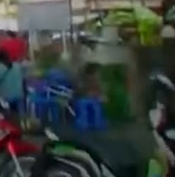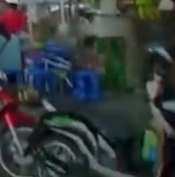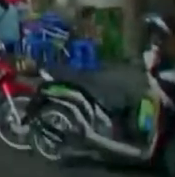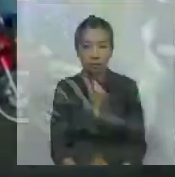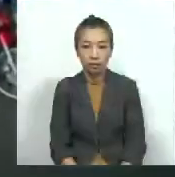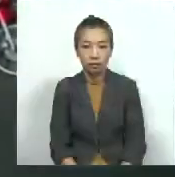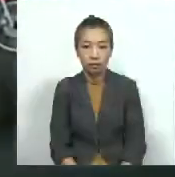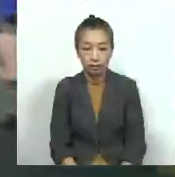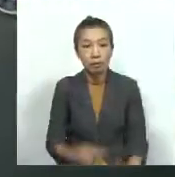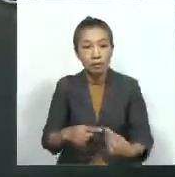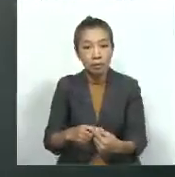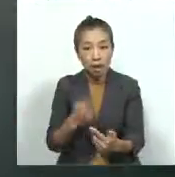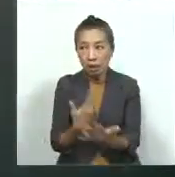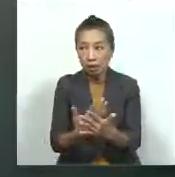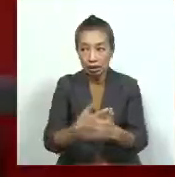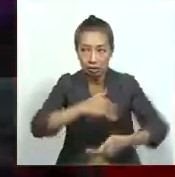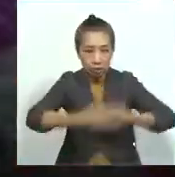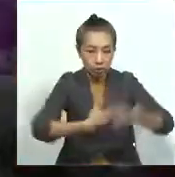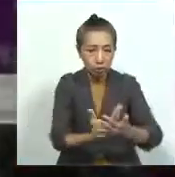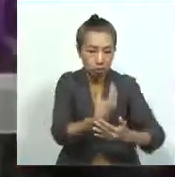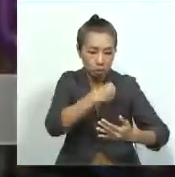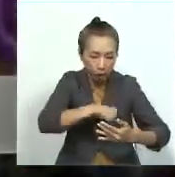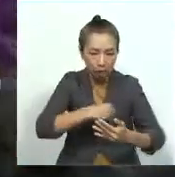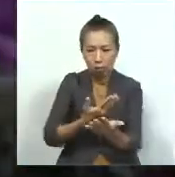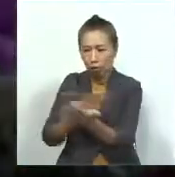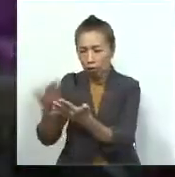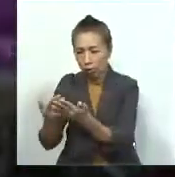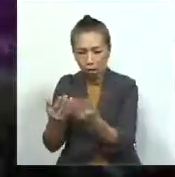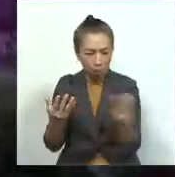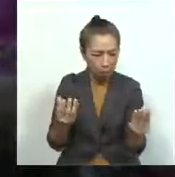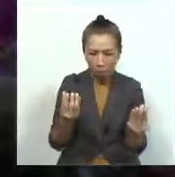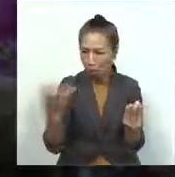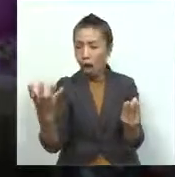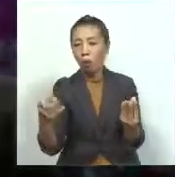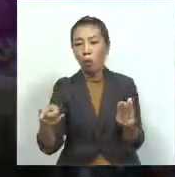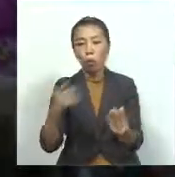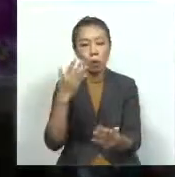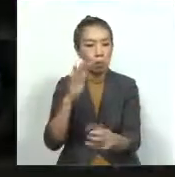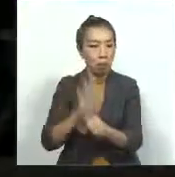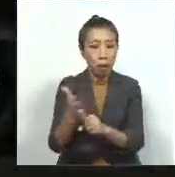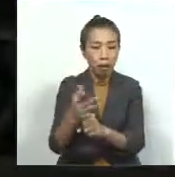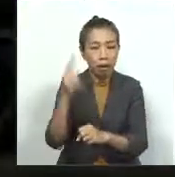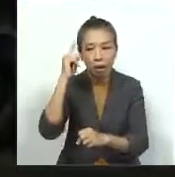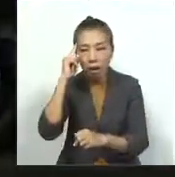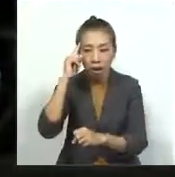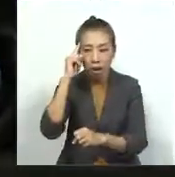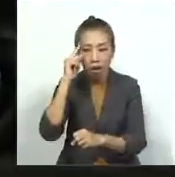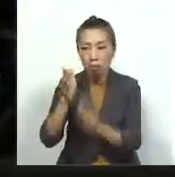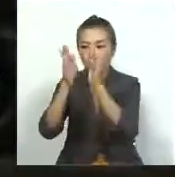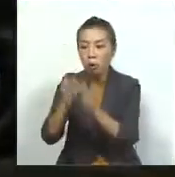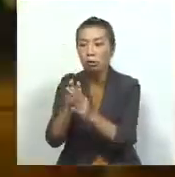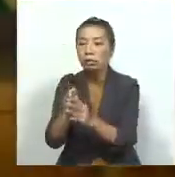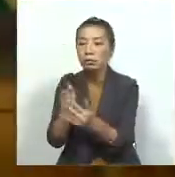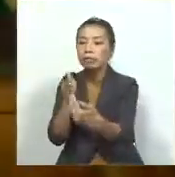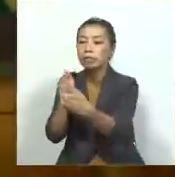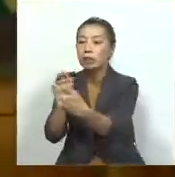เมื่อรายได้ไม่เพียงพอกับรายจ่ายการกู้หนี้ยืมสินจึงเกิดขึ้นตามมาโดยเฉพาะเงินกู้นอกระบบที่สามารถเข้าถึงได้ง่ายและกับด